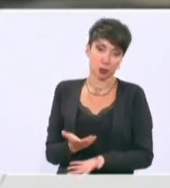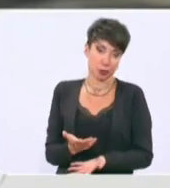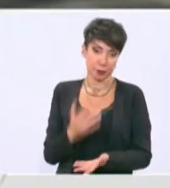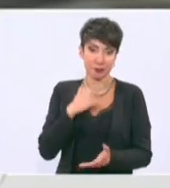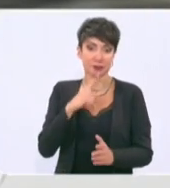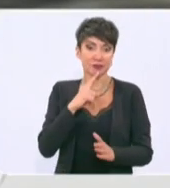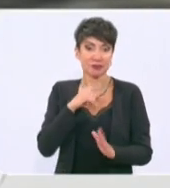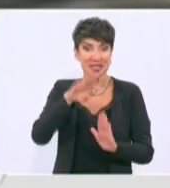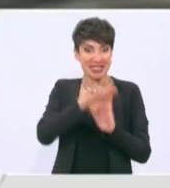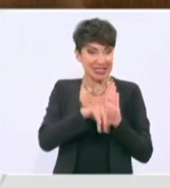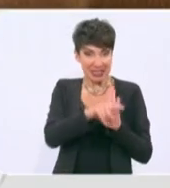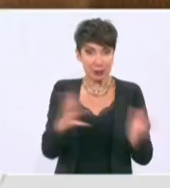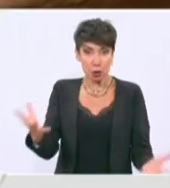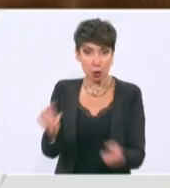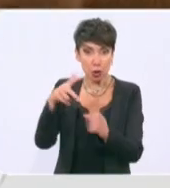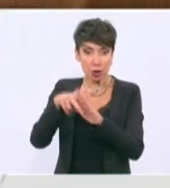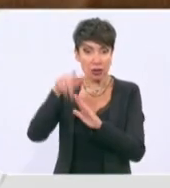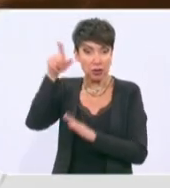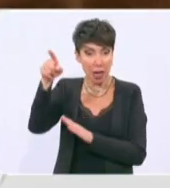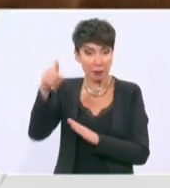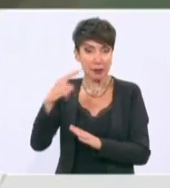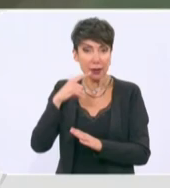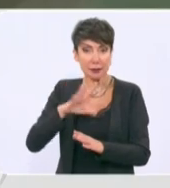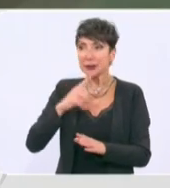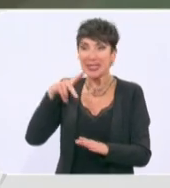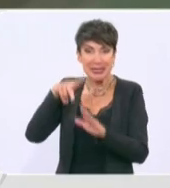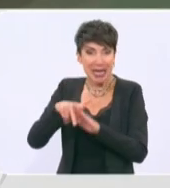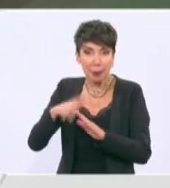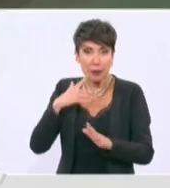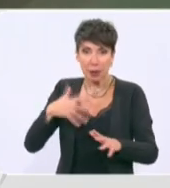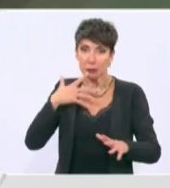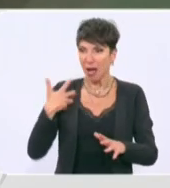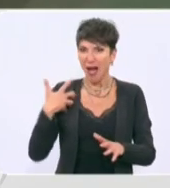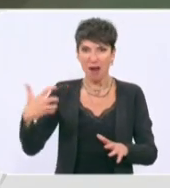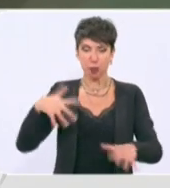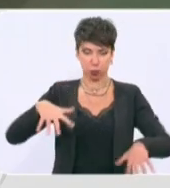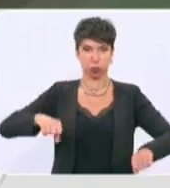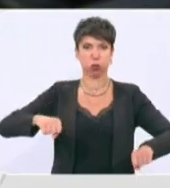να σώσει τις τράπεζες. Το κατεστημένο δεν είναι οι τράπεζες δηλαδή, δεν είναι οι εφοπλιστές, δεν